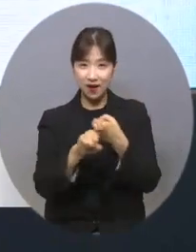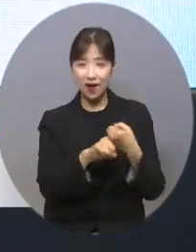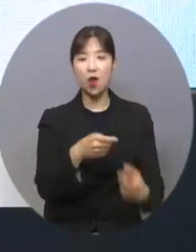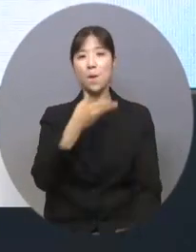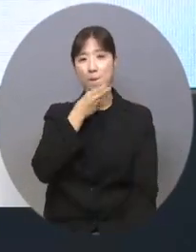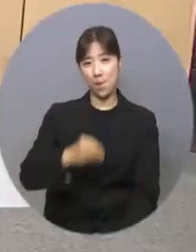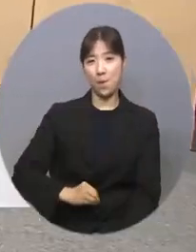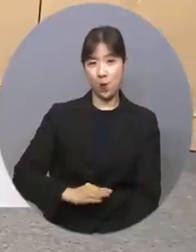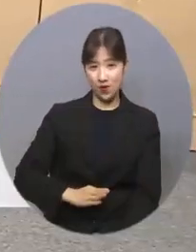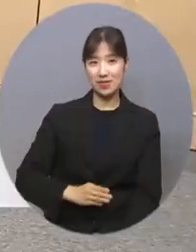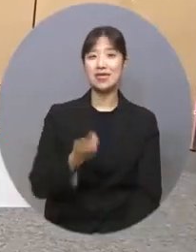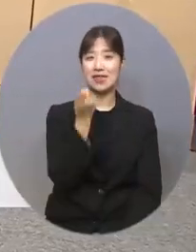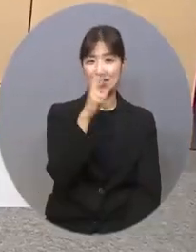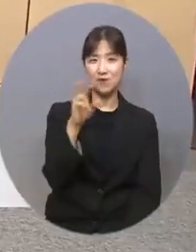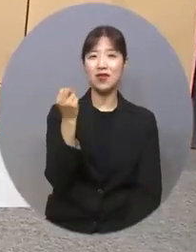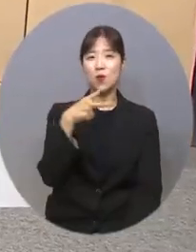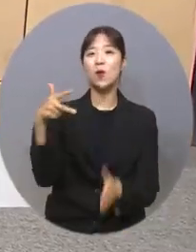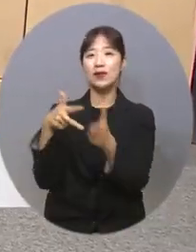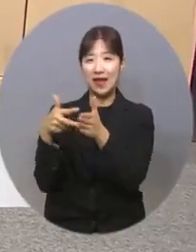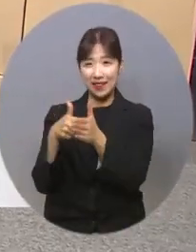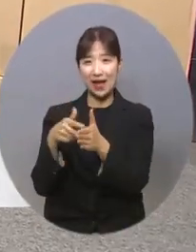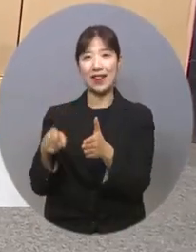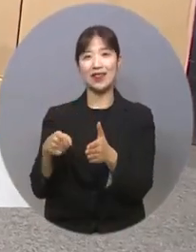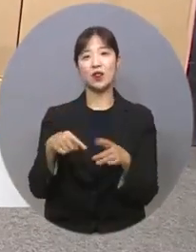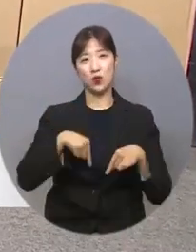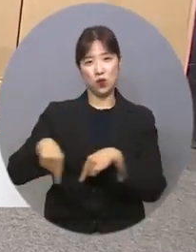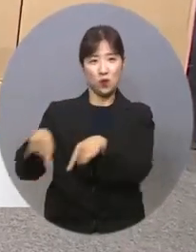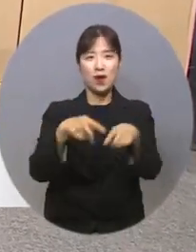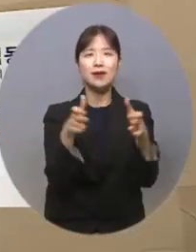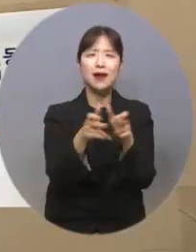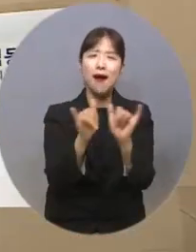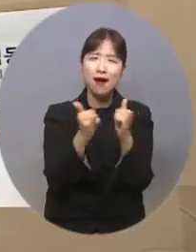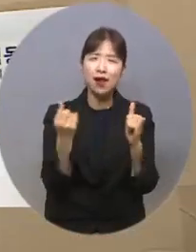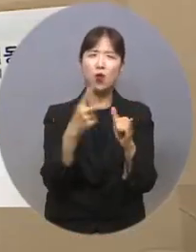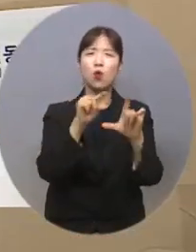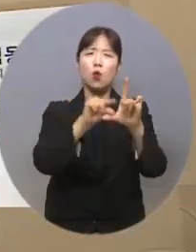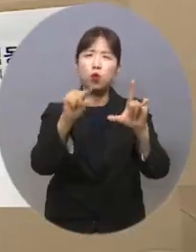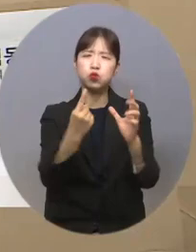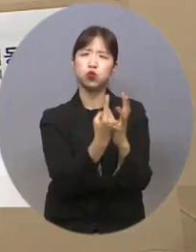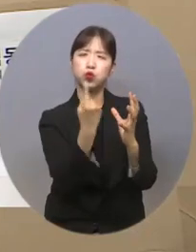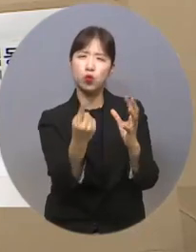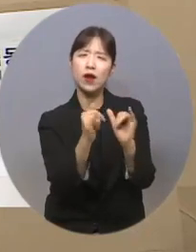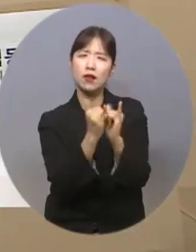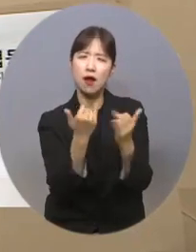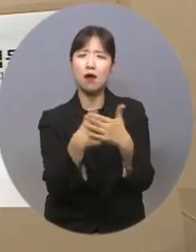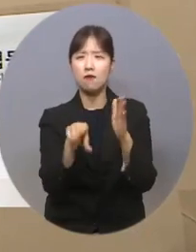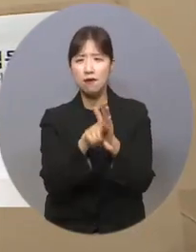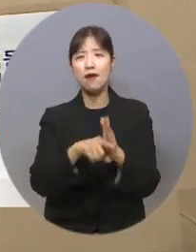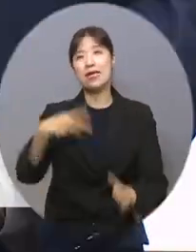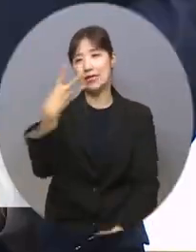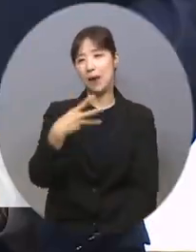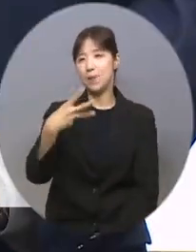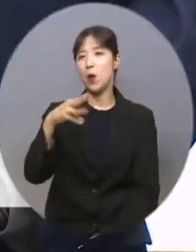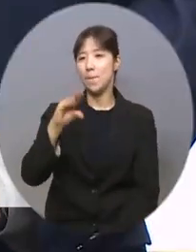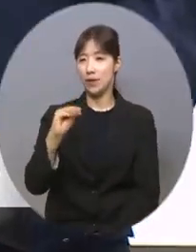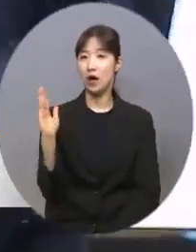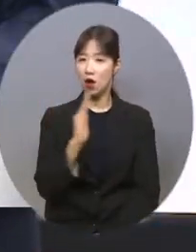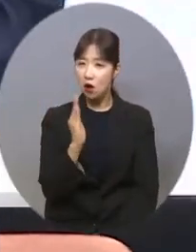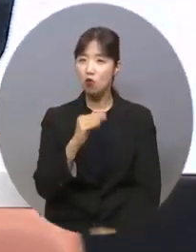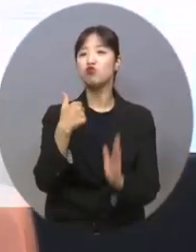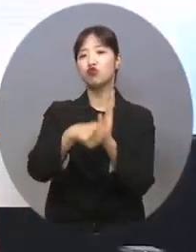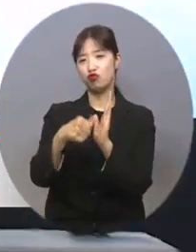wbc 복지 tv 를 통해 장애인 등 사회 소외계층의 복지증진을 위한 약 3000만원 상당의 물품을